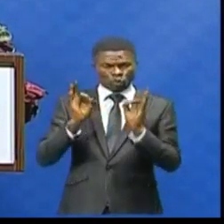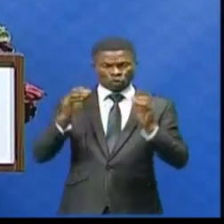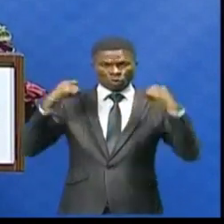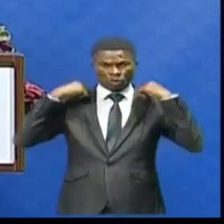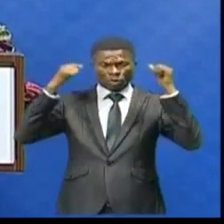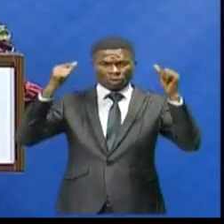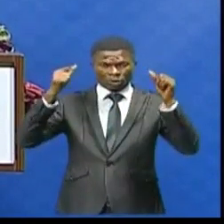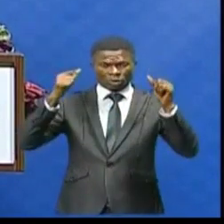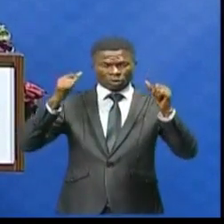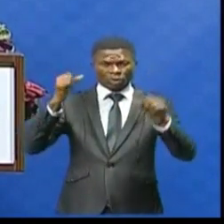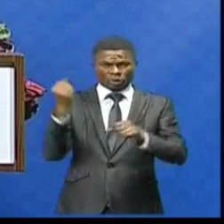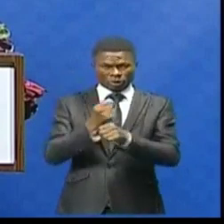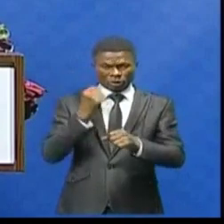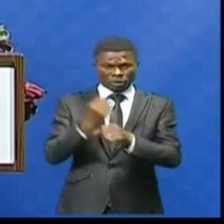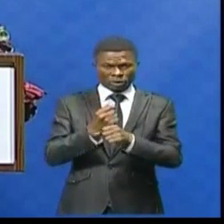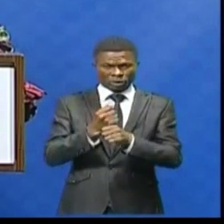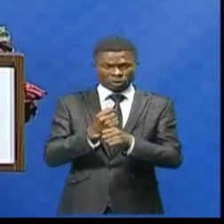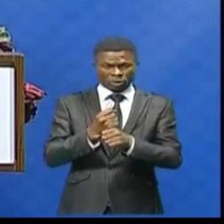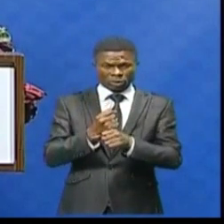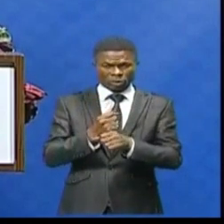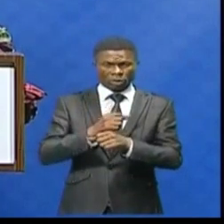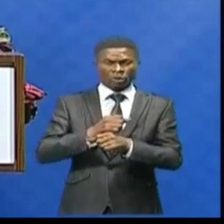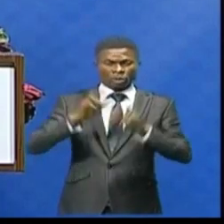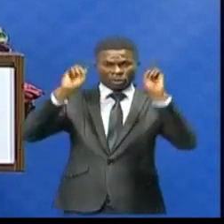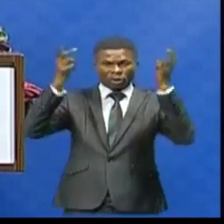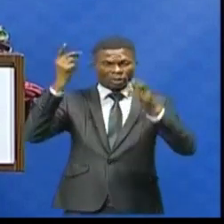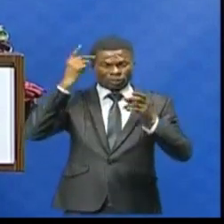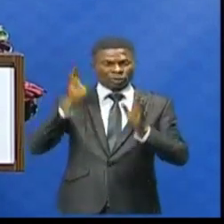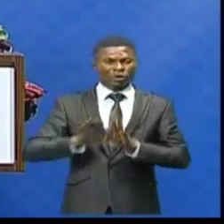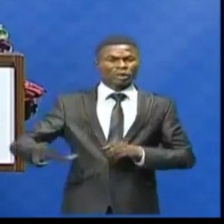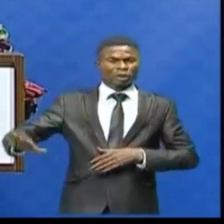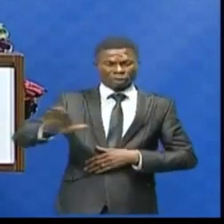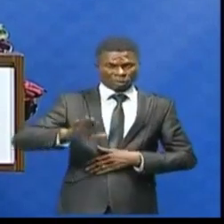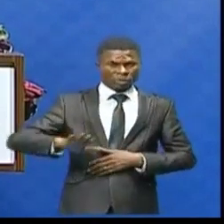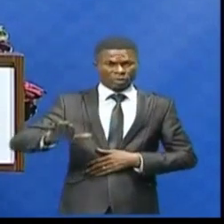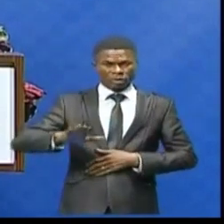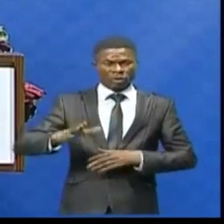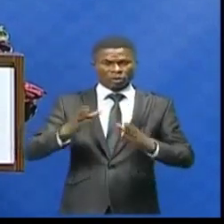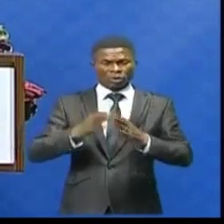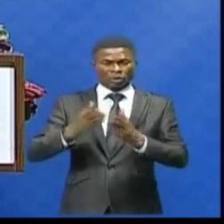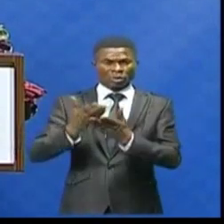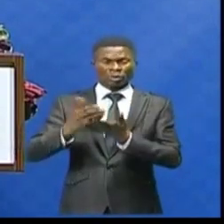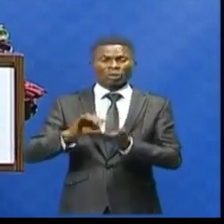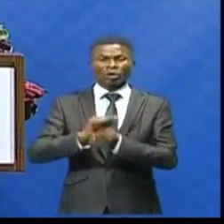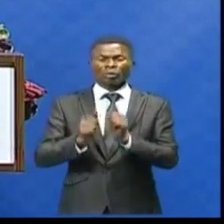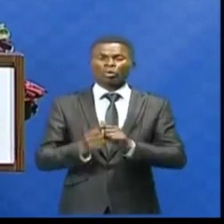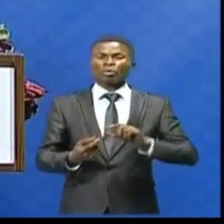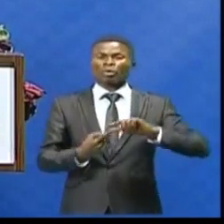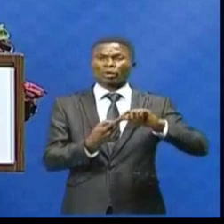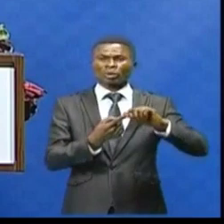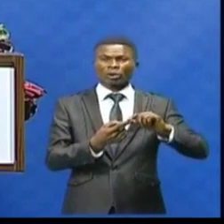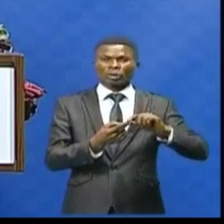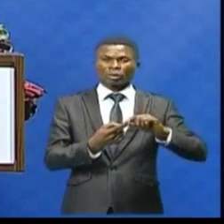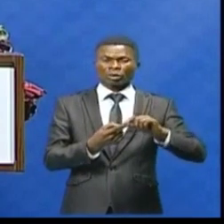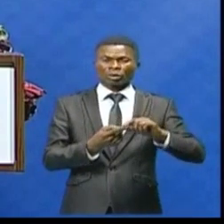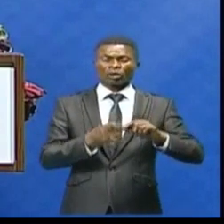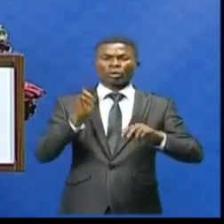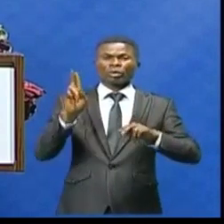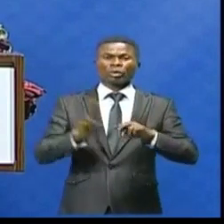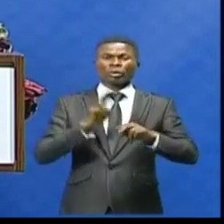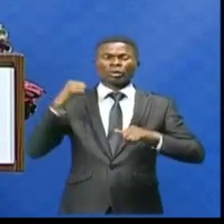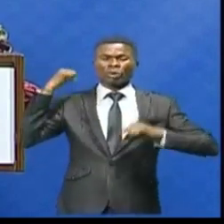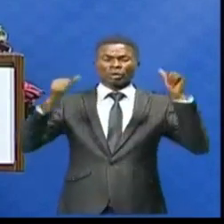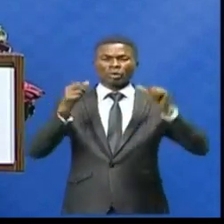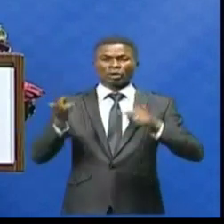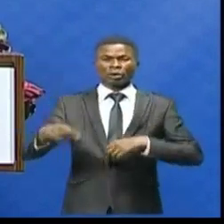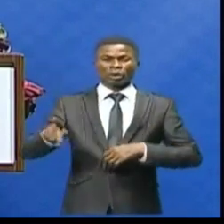écume pratiquement tous les grands centres urbains de notre pays avec cette particularité pour celui pratiqué dans la